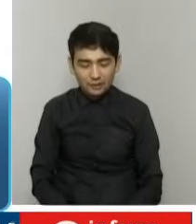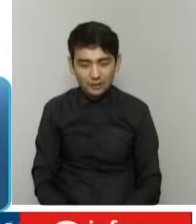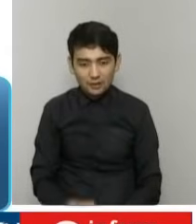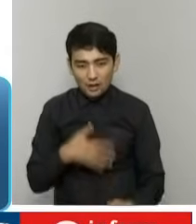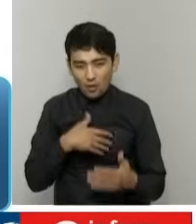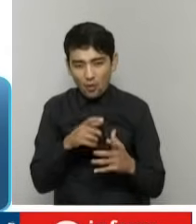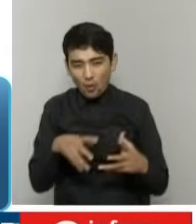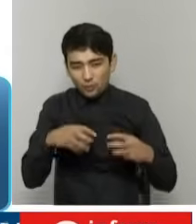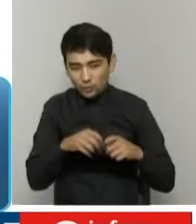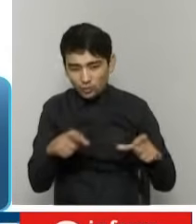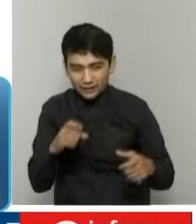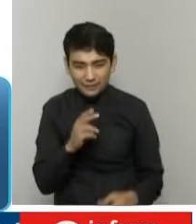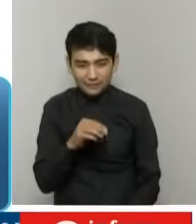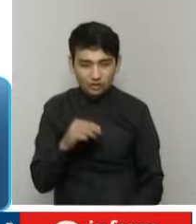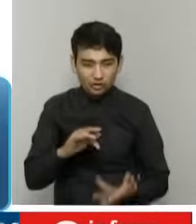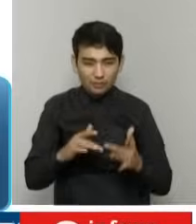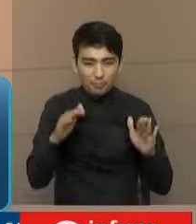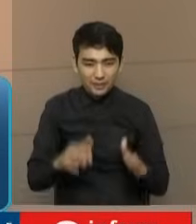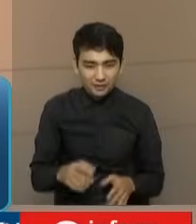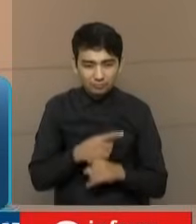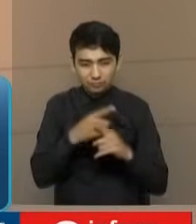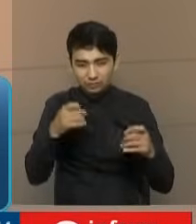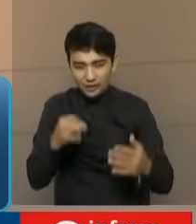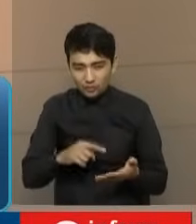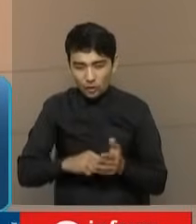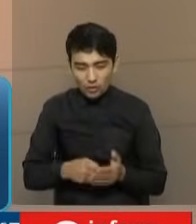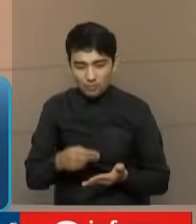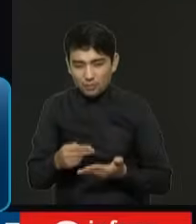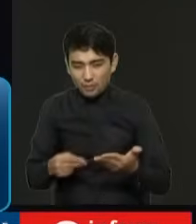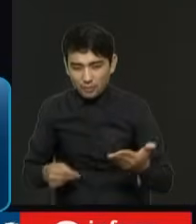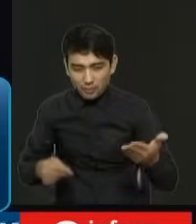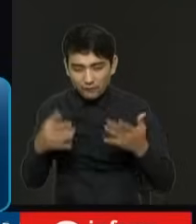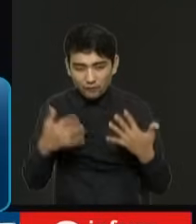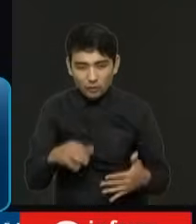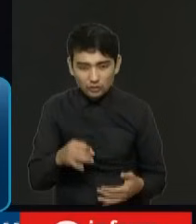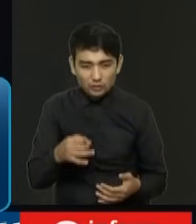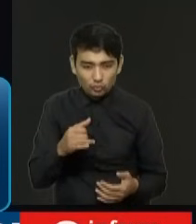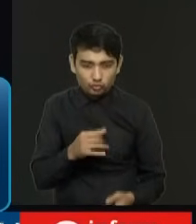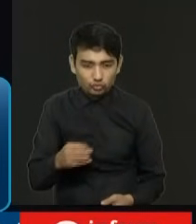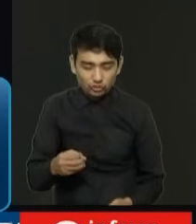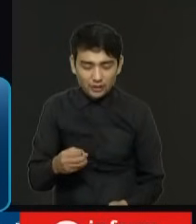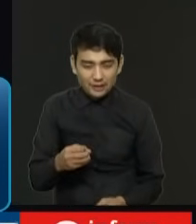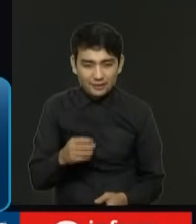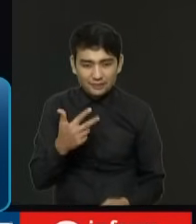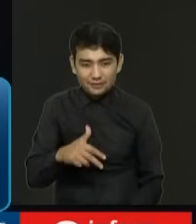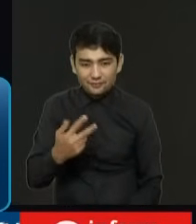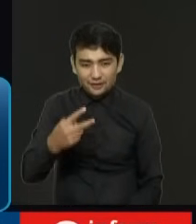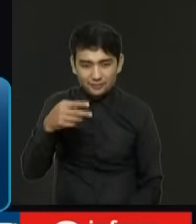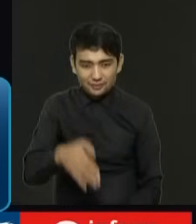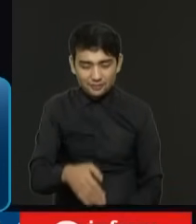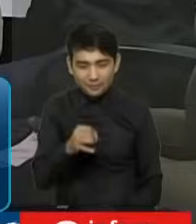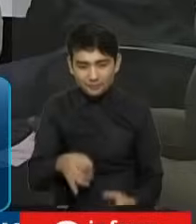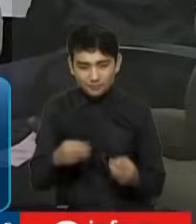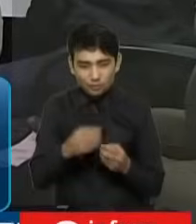Общественники бросили клич в социальных сетях, организовали точки сбора подписей и на сегодня собрали уже более 32 тысяч. И